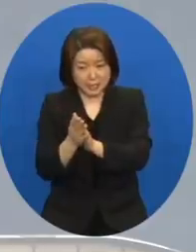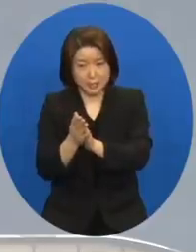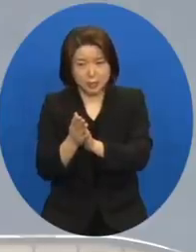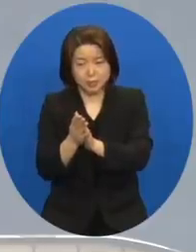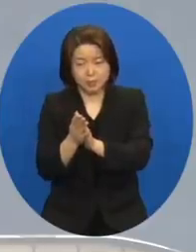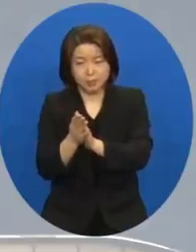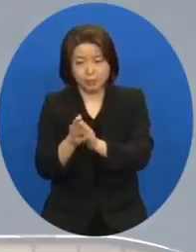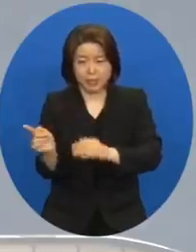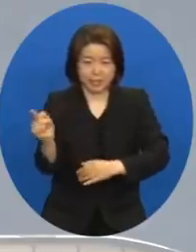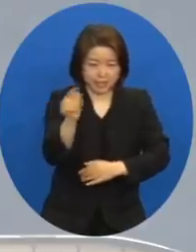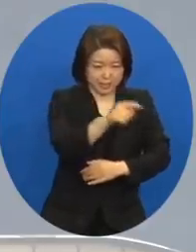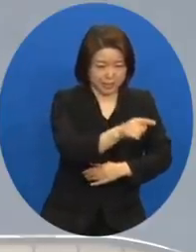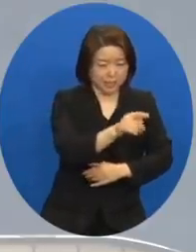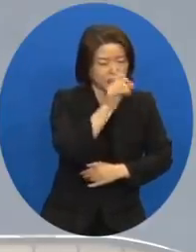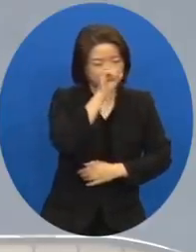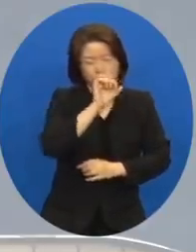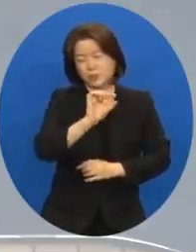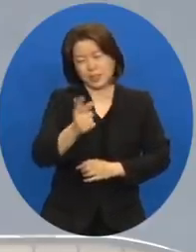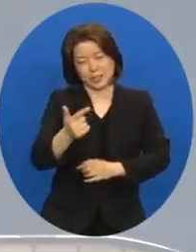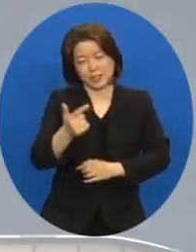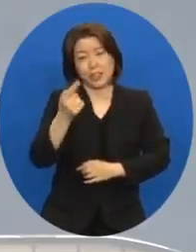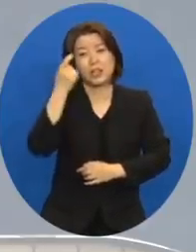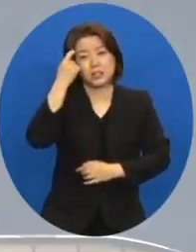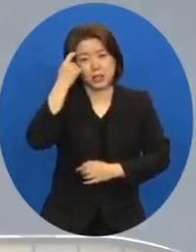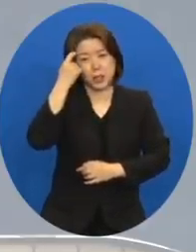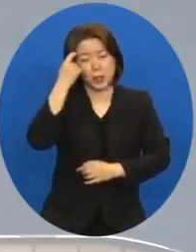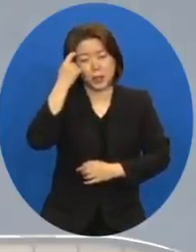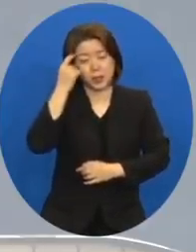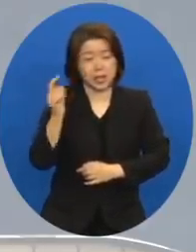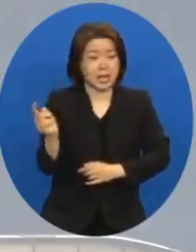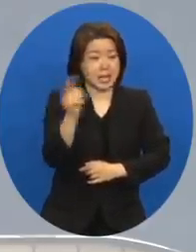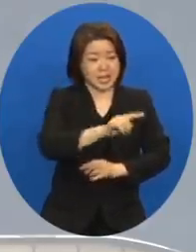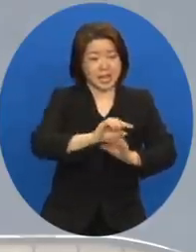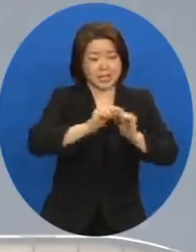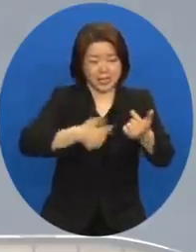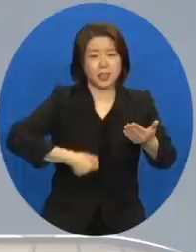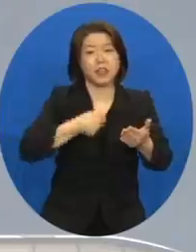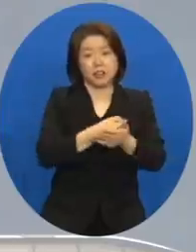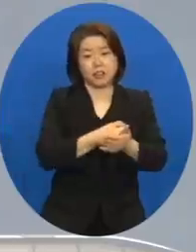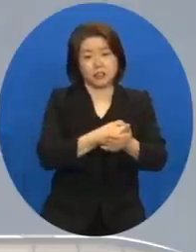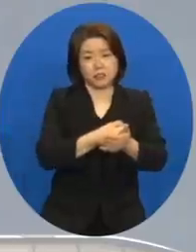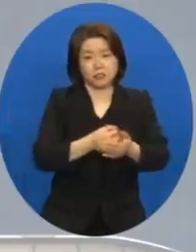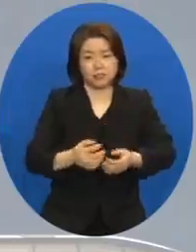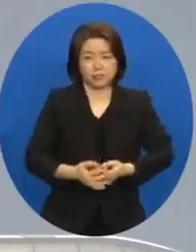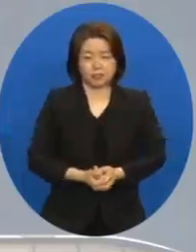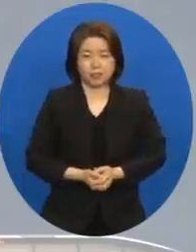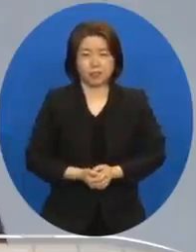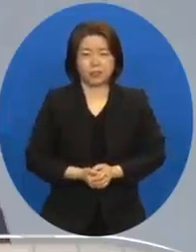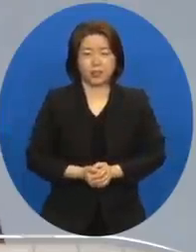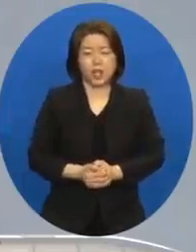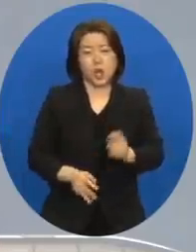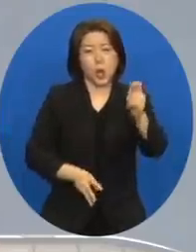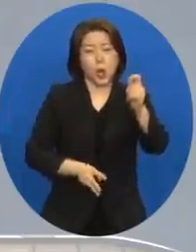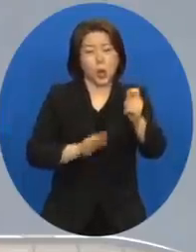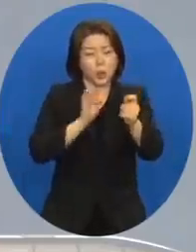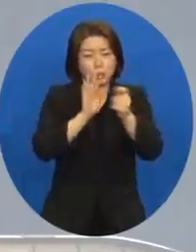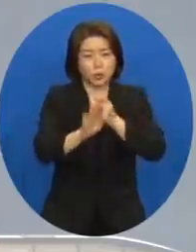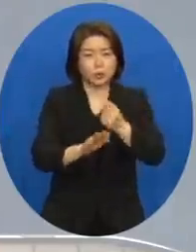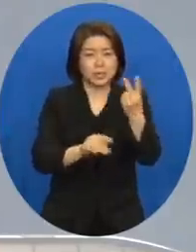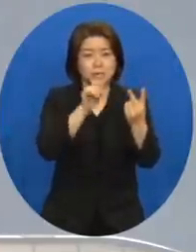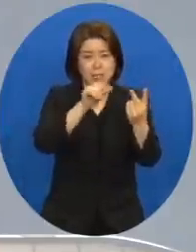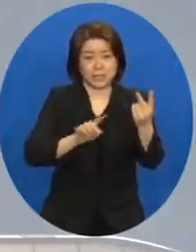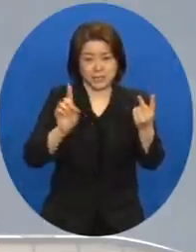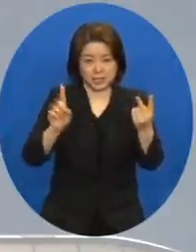가는게 안 좋겠구나 그래서 가지 않게 됐다는 겁니다 고린도후서 2장 1절에 이렇게